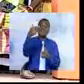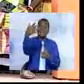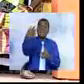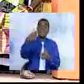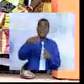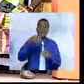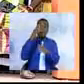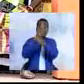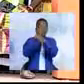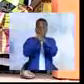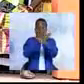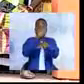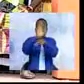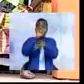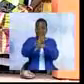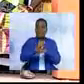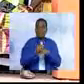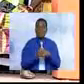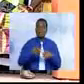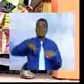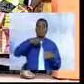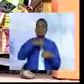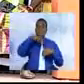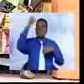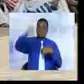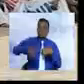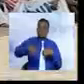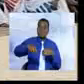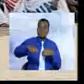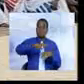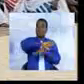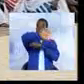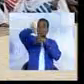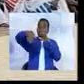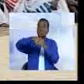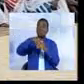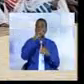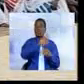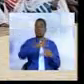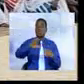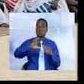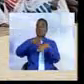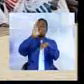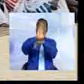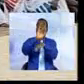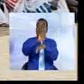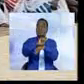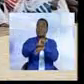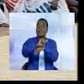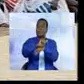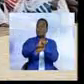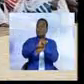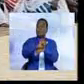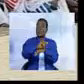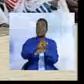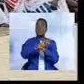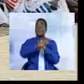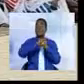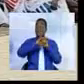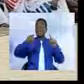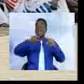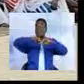d'Ivoire encore plus rapidement. Nous avons besoin de tous les enfants de Côte d'Ivoire, sans